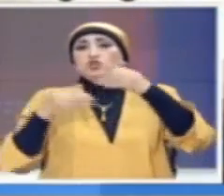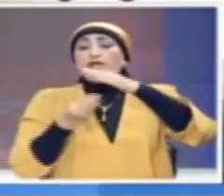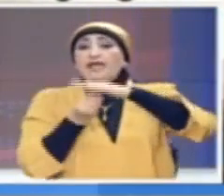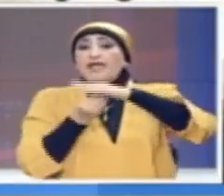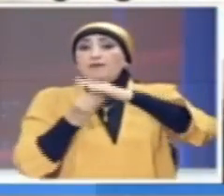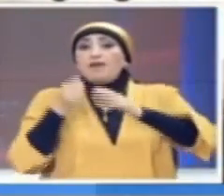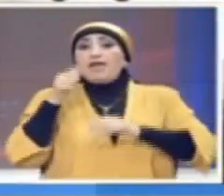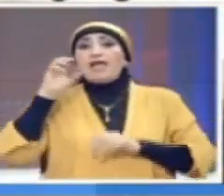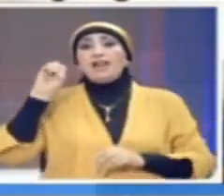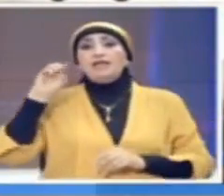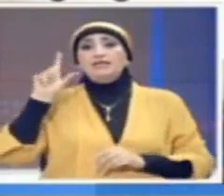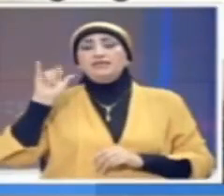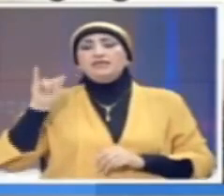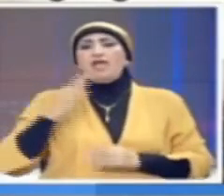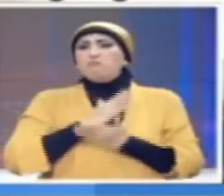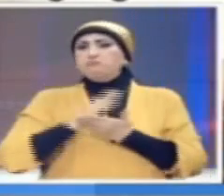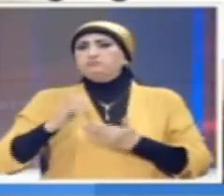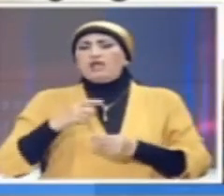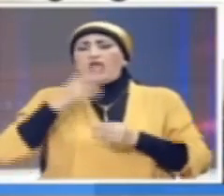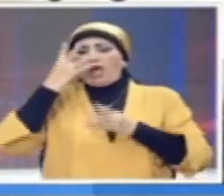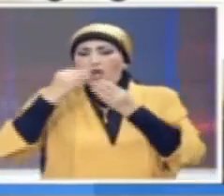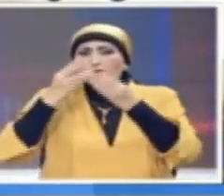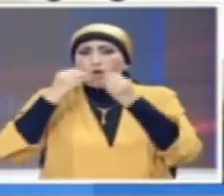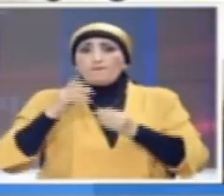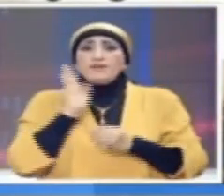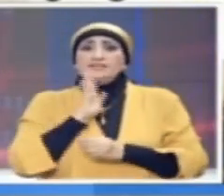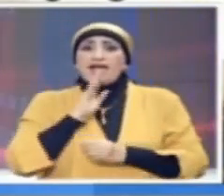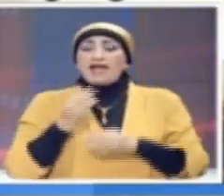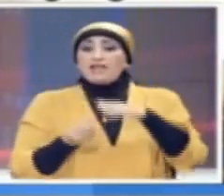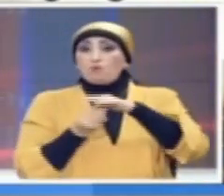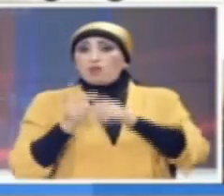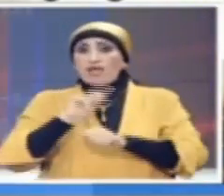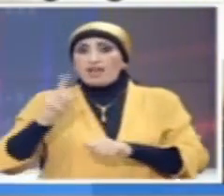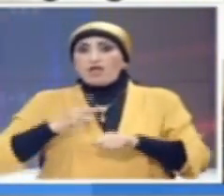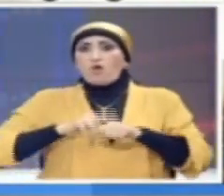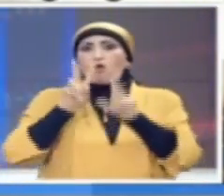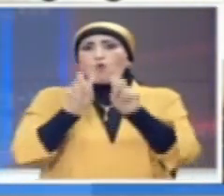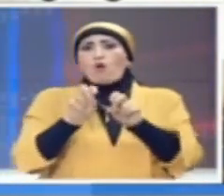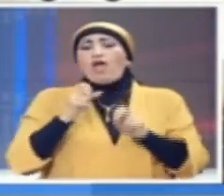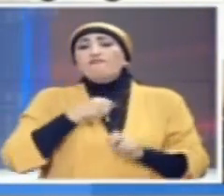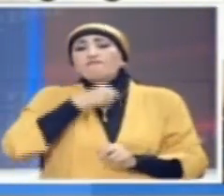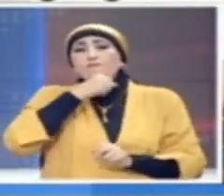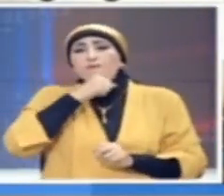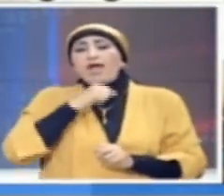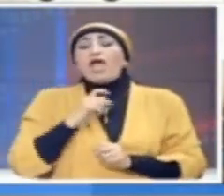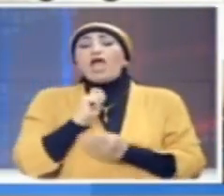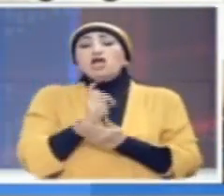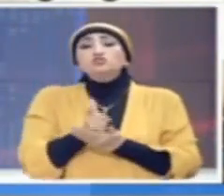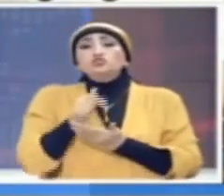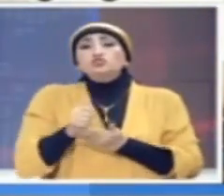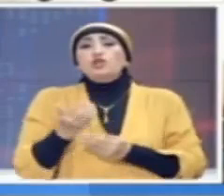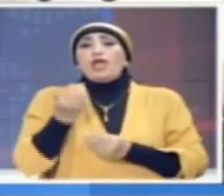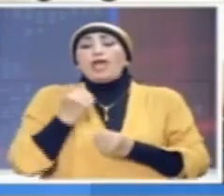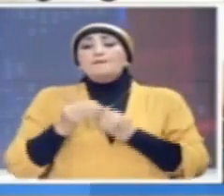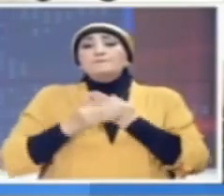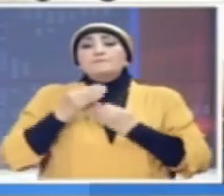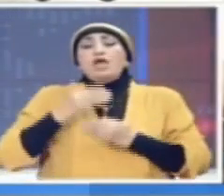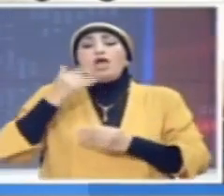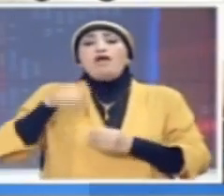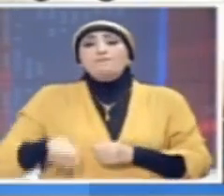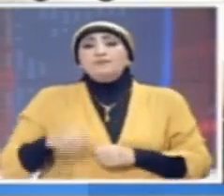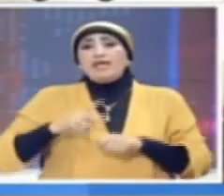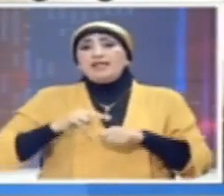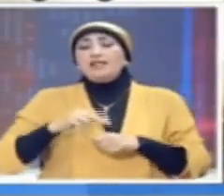لإلغاء مجانية التعليم الجامعي، كما نفى إيقاف تطبيق نظام المعاش المبكر وفقا لقانون التأمينات والمعاشات